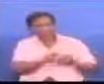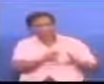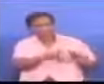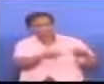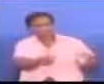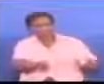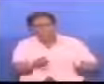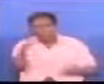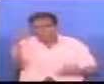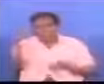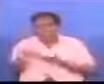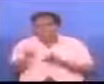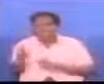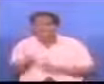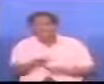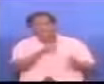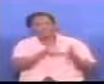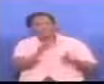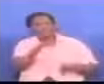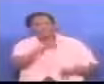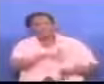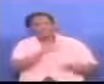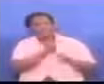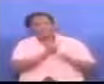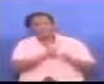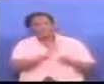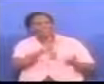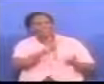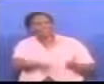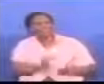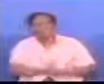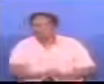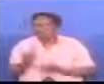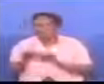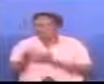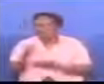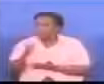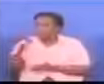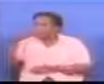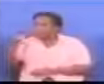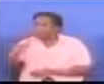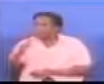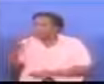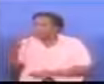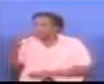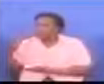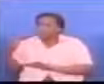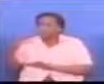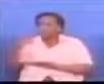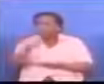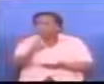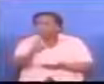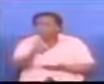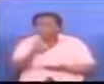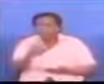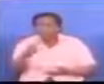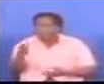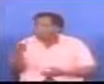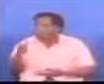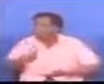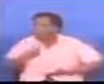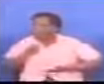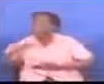wafanyakazi itashindikana kulipa, kwa sababu tunachukua pesa za serikali kuzipeleka kwenye miradi ambayo ingeweza kujiendesha